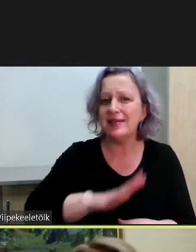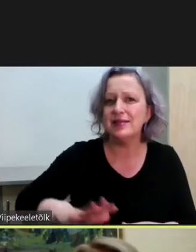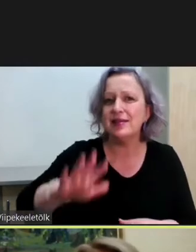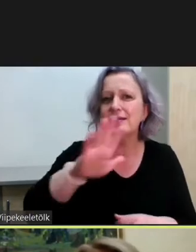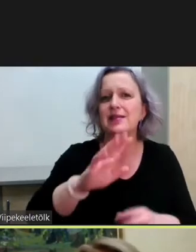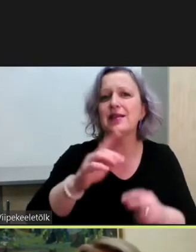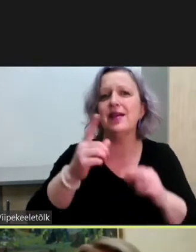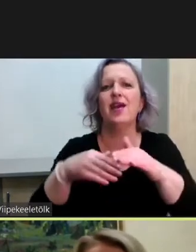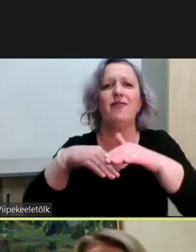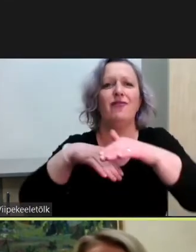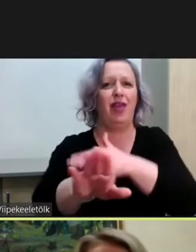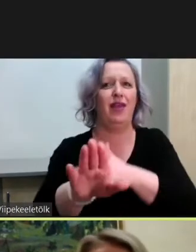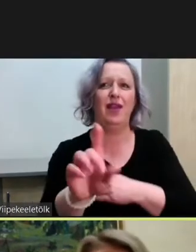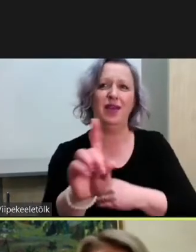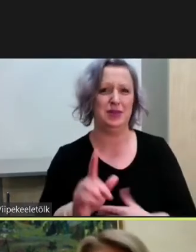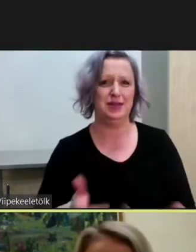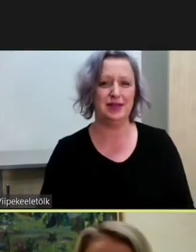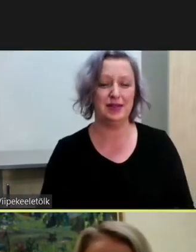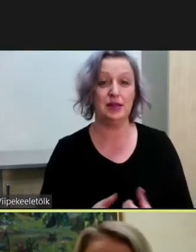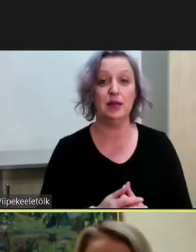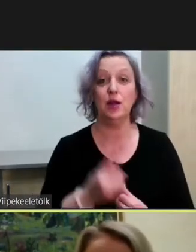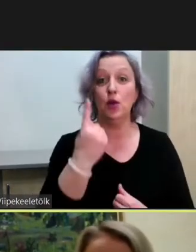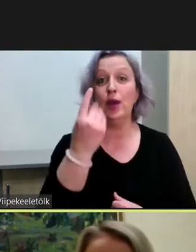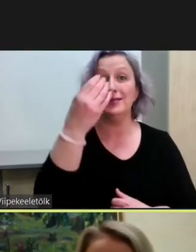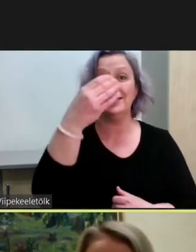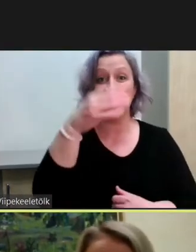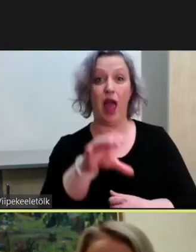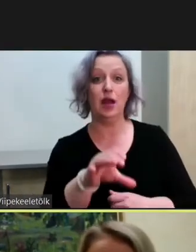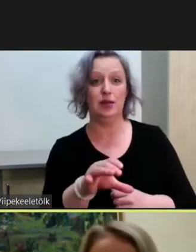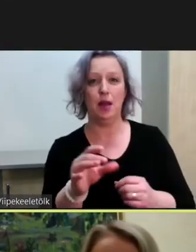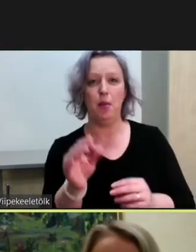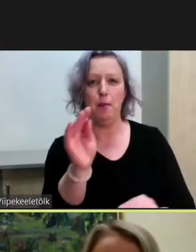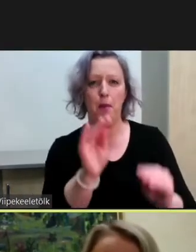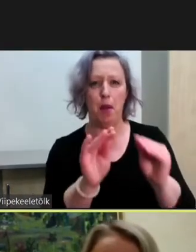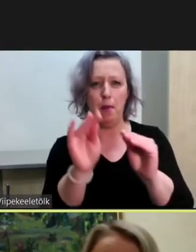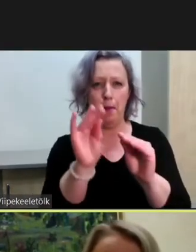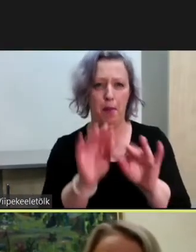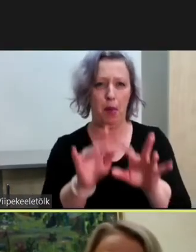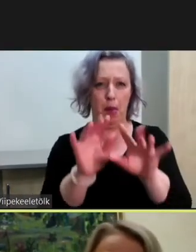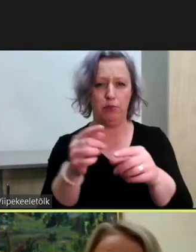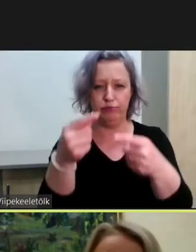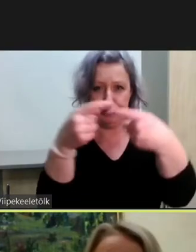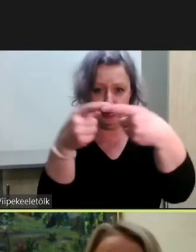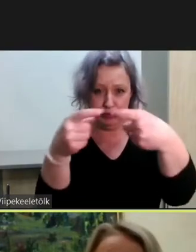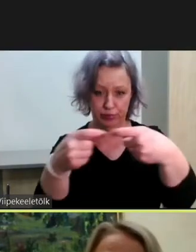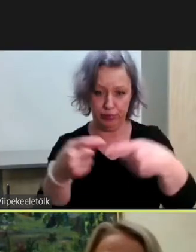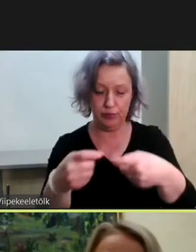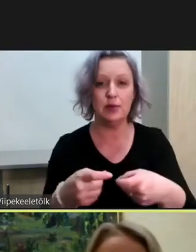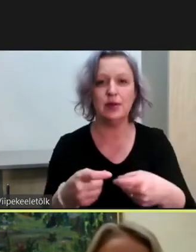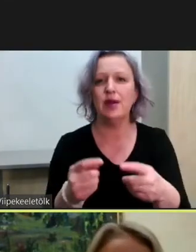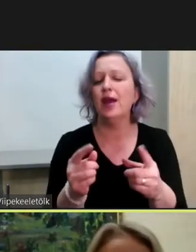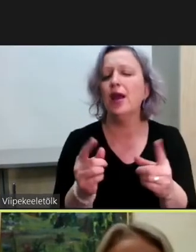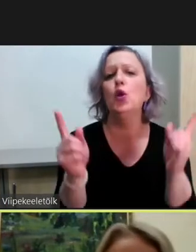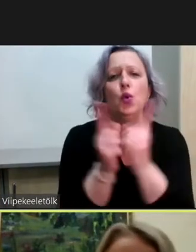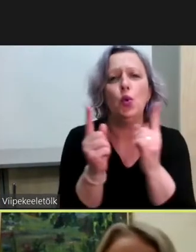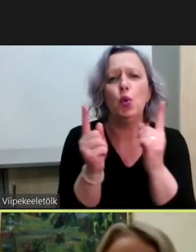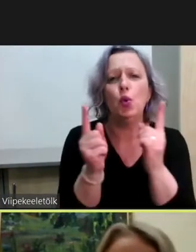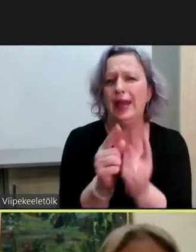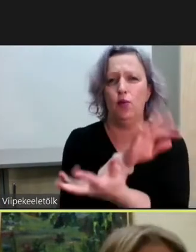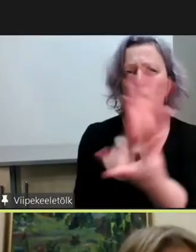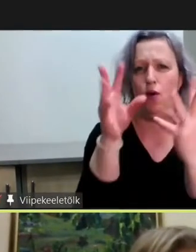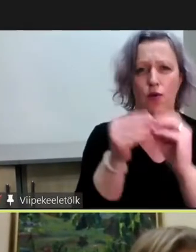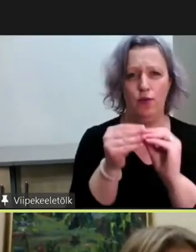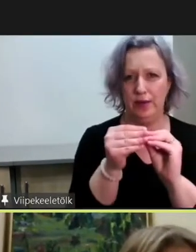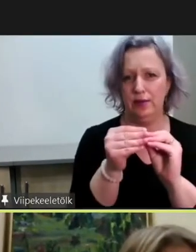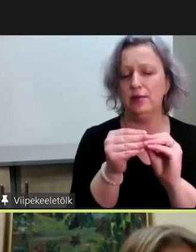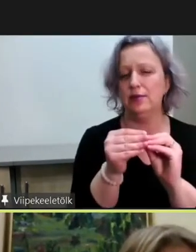ka? Siia ühele slaidile olen ma kokku pressinud tegelikult väga väikese kokkuvõtte, sellise võiks